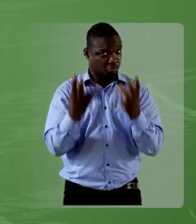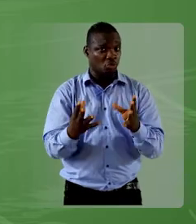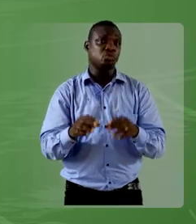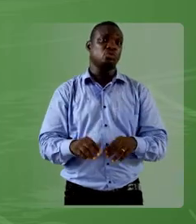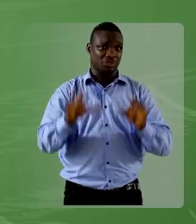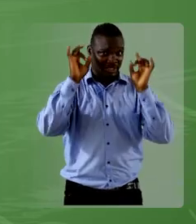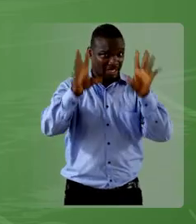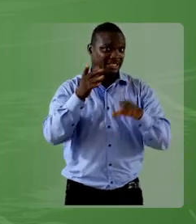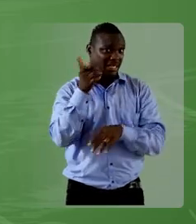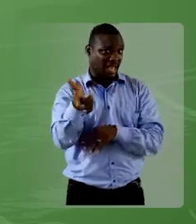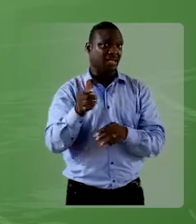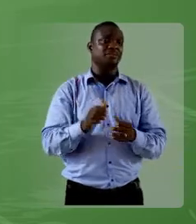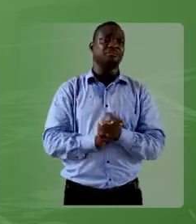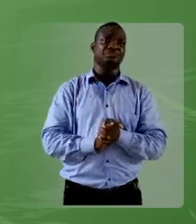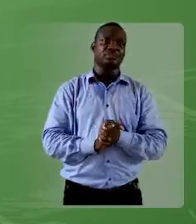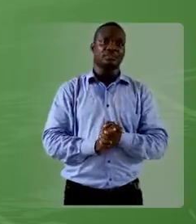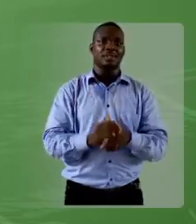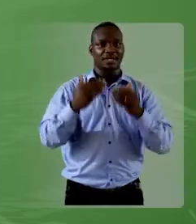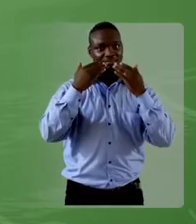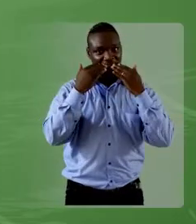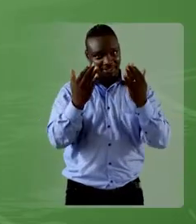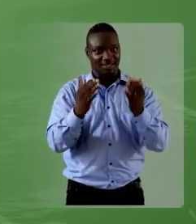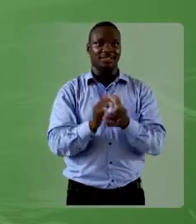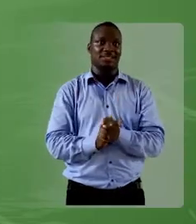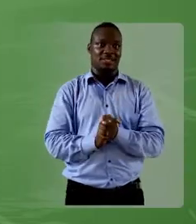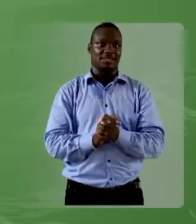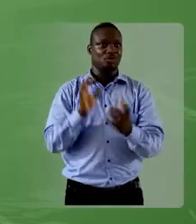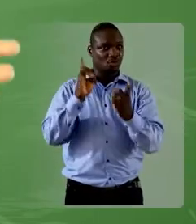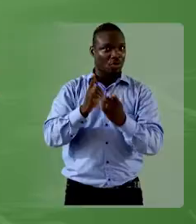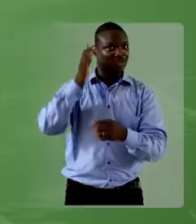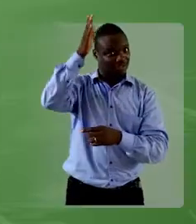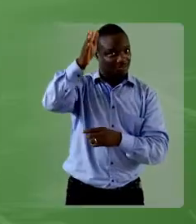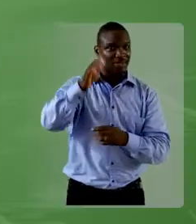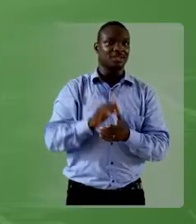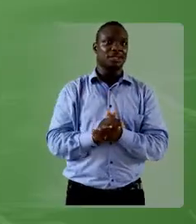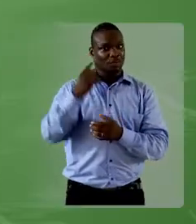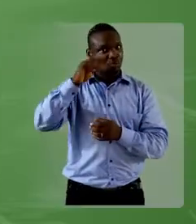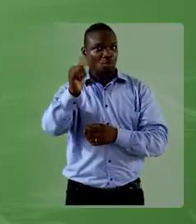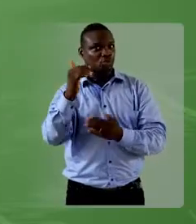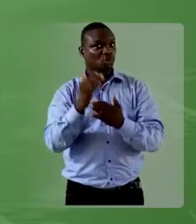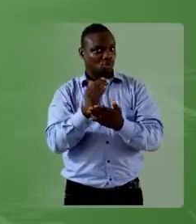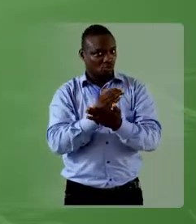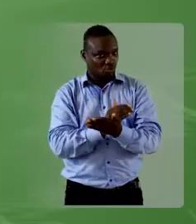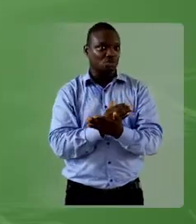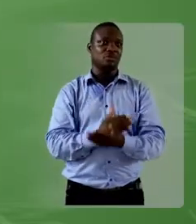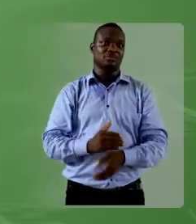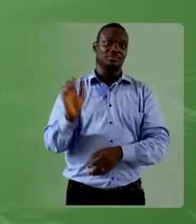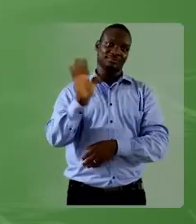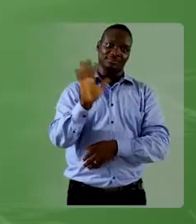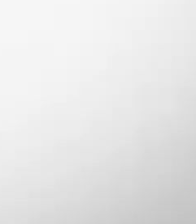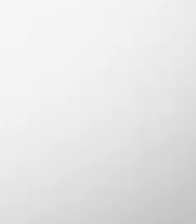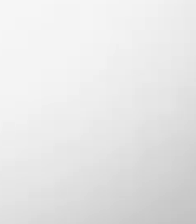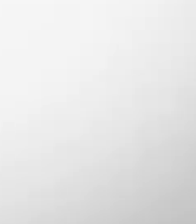fortement l'environnement. Je vous remercie. On se retrouve prochainement pour une nouvelle leçon.